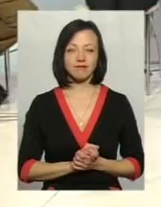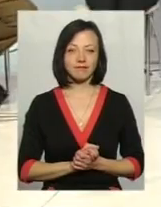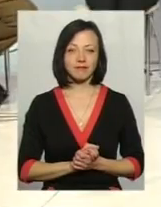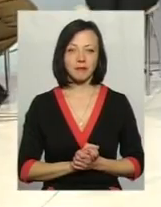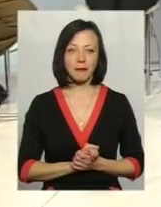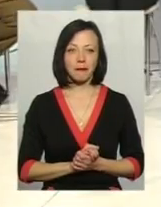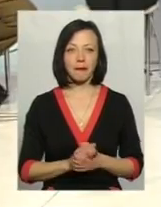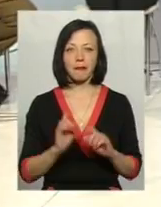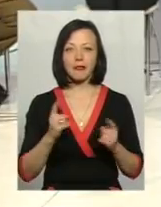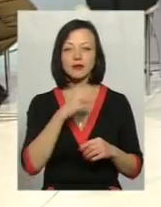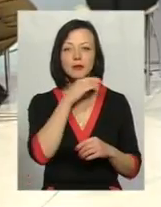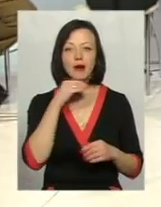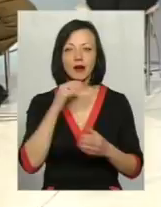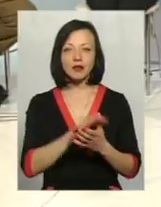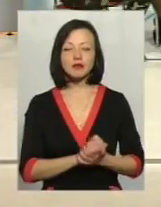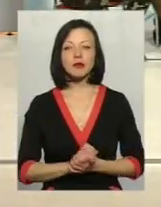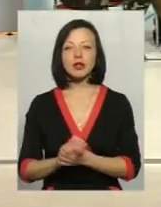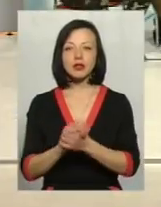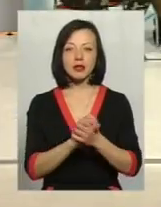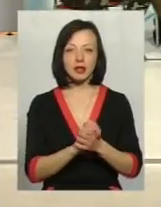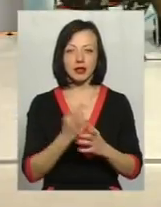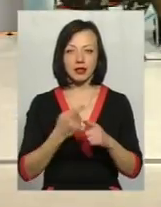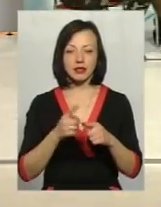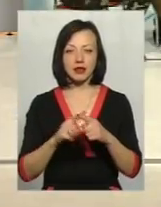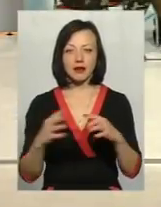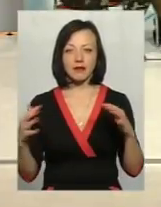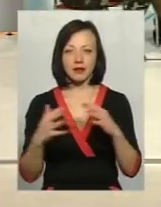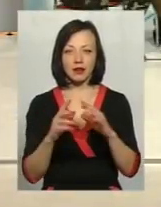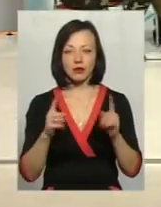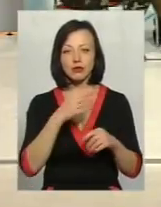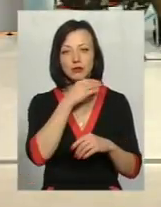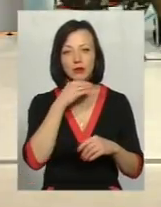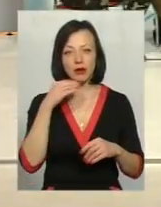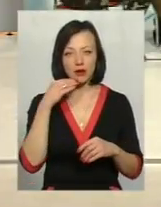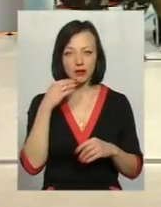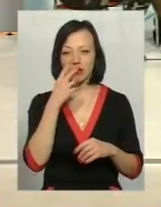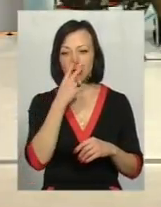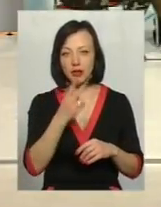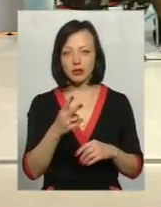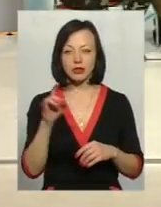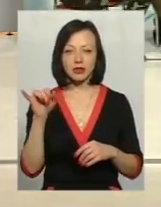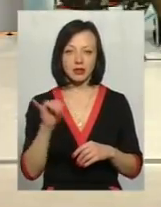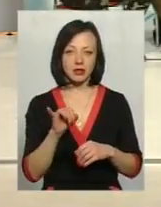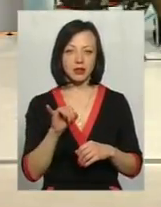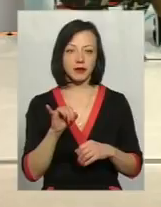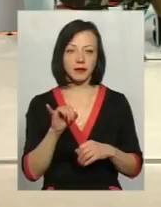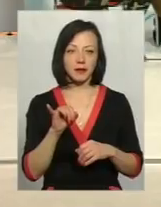чесно. Дуже багато сплотило нас, звісно, та війна. Дуже багато. Дуже багато ми побачили, дружби.